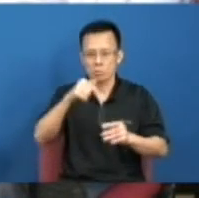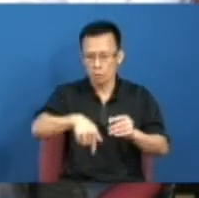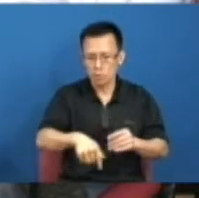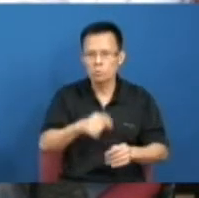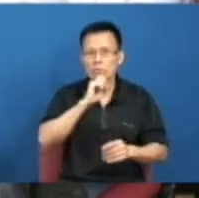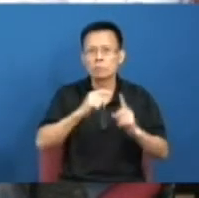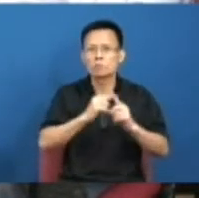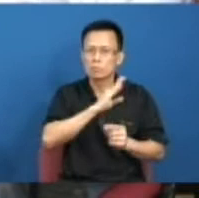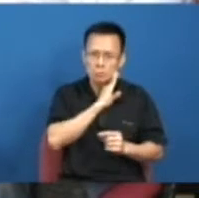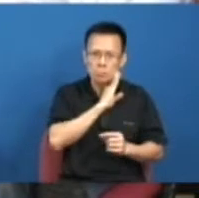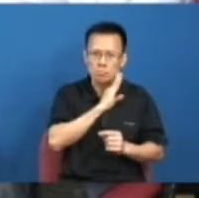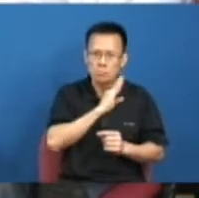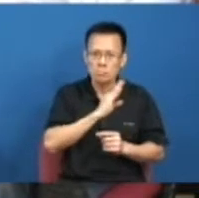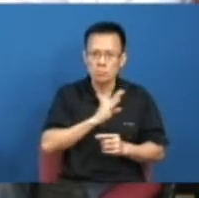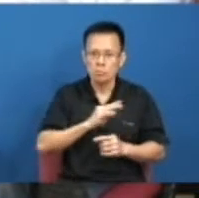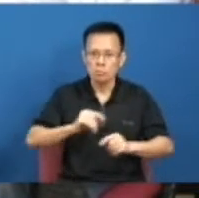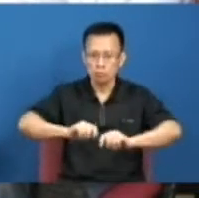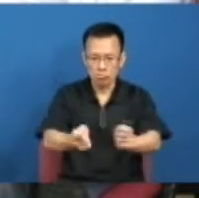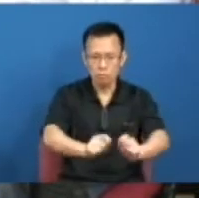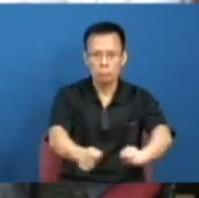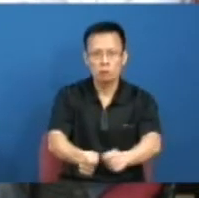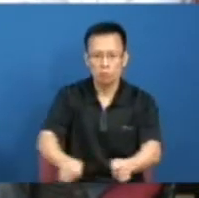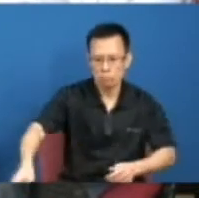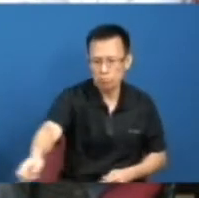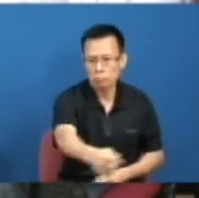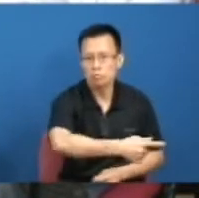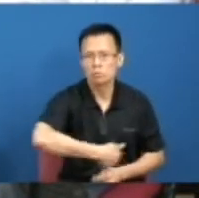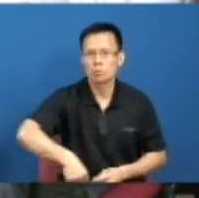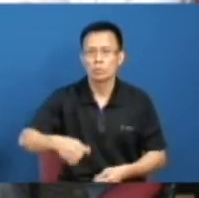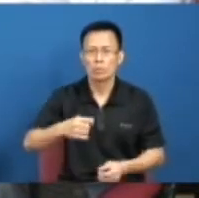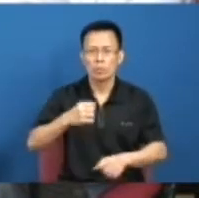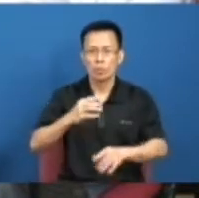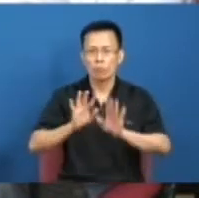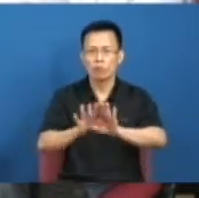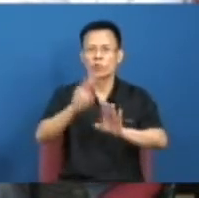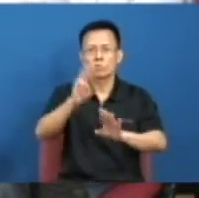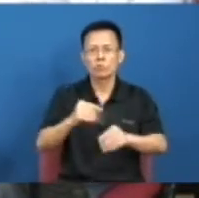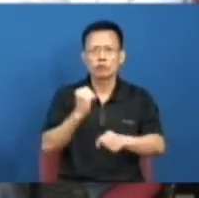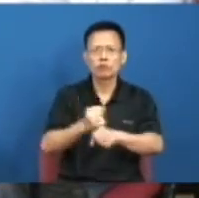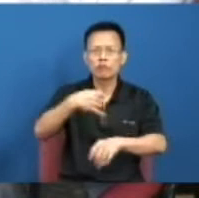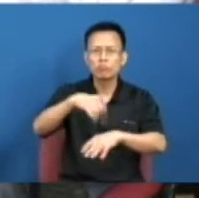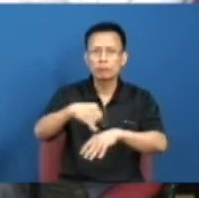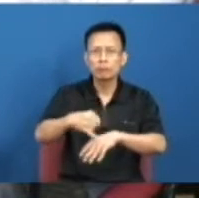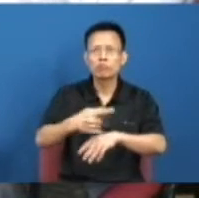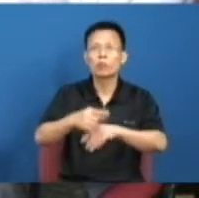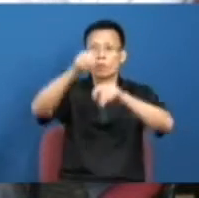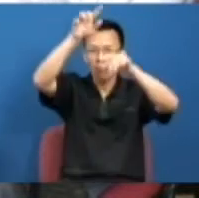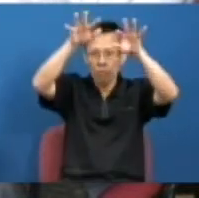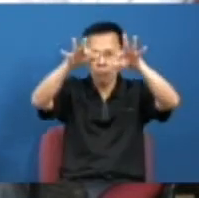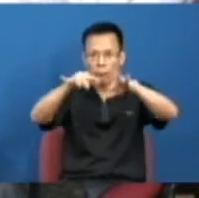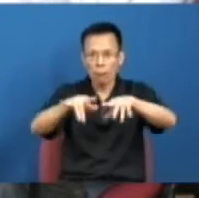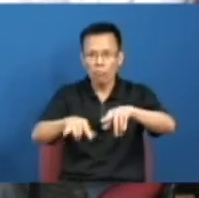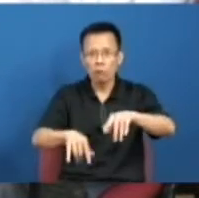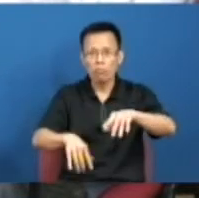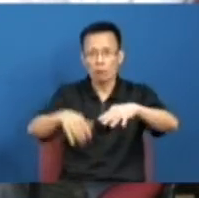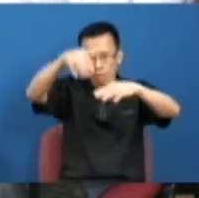嘅，咁你打起咗之後做唔切嗰個真正嘅防水， 嗯、 而落雨咁啊好大，比較